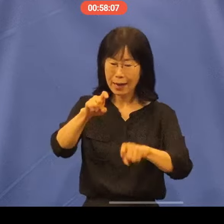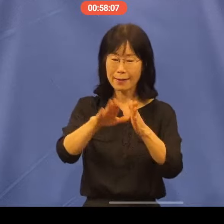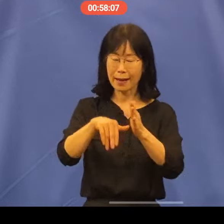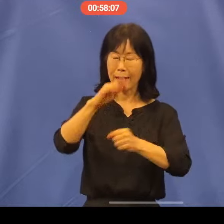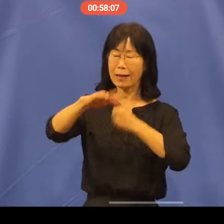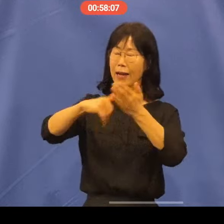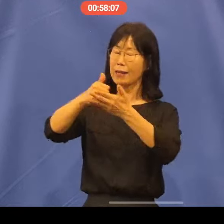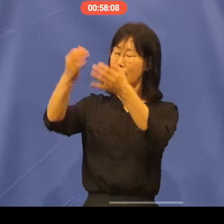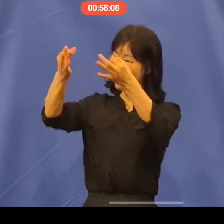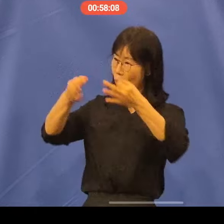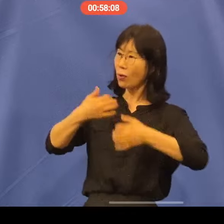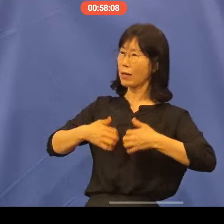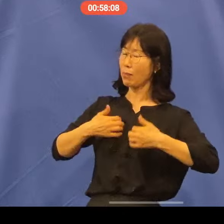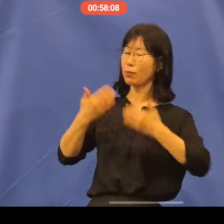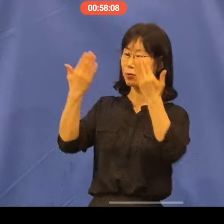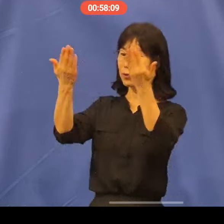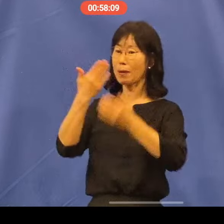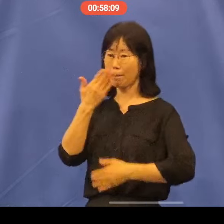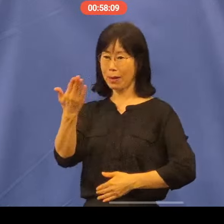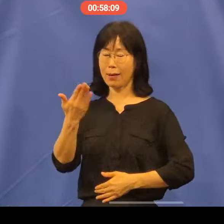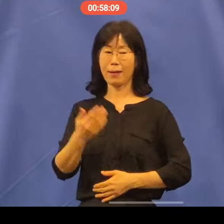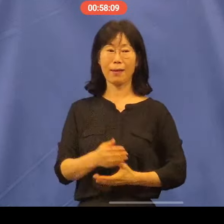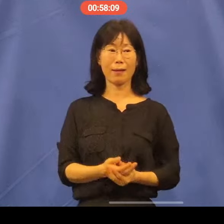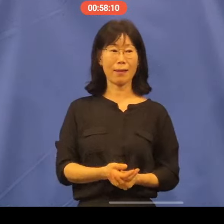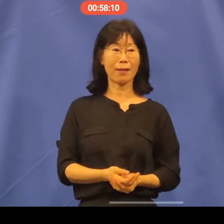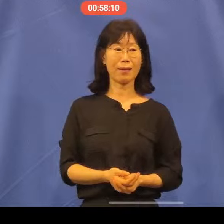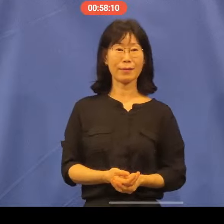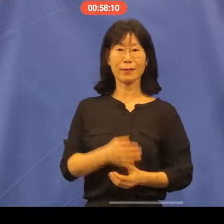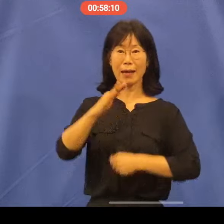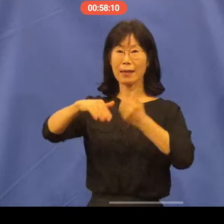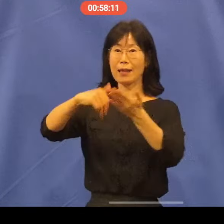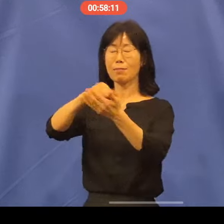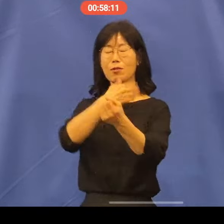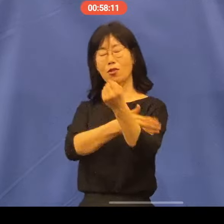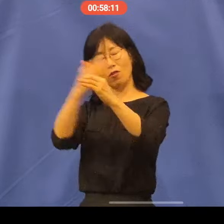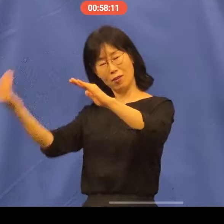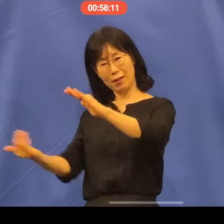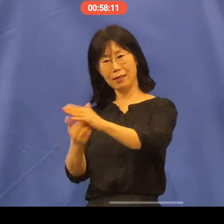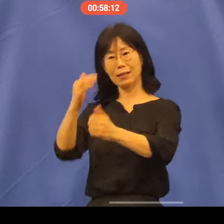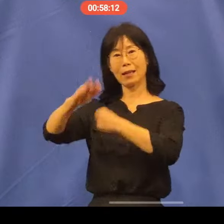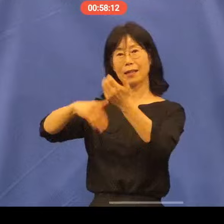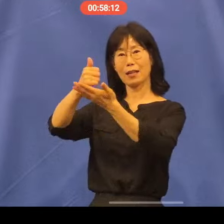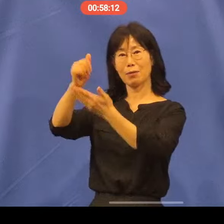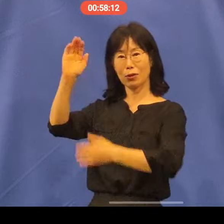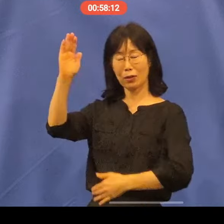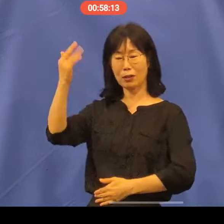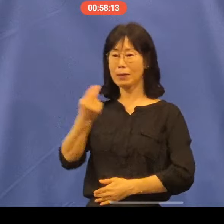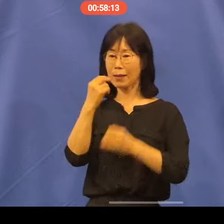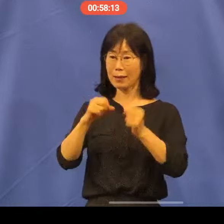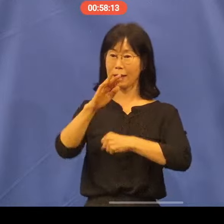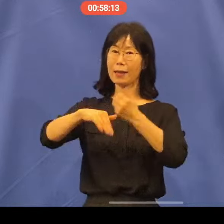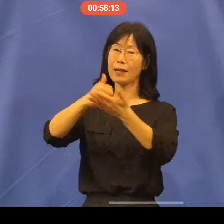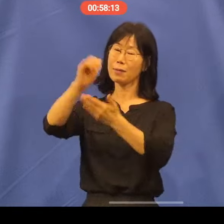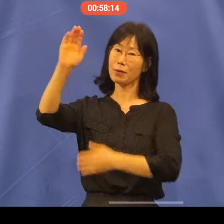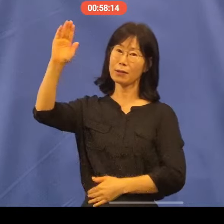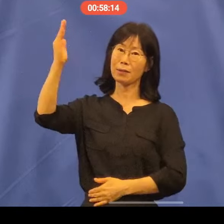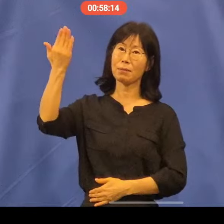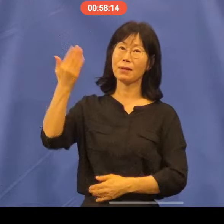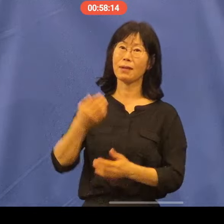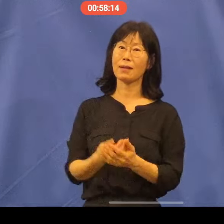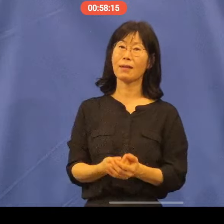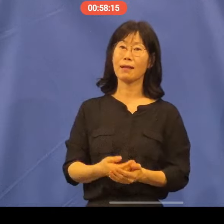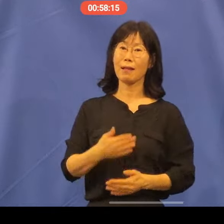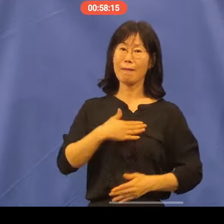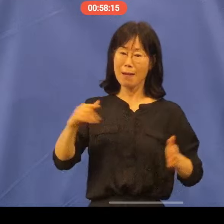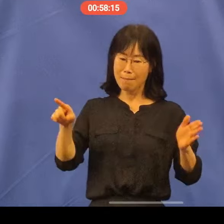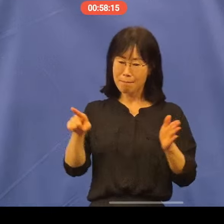믿습니다. 나는 하나님을 믿습니다. 그분은 전능하십니다. 여러분, 하나님은 살아계십니다. 여러분, 이걸 우리의